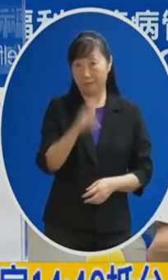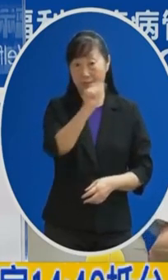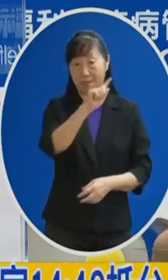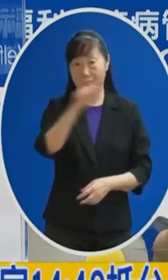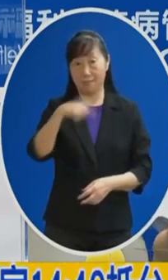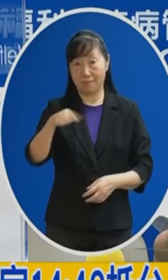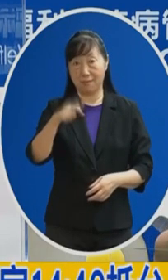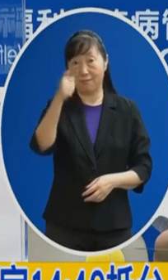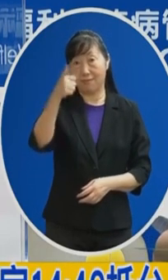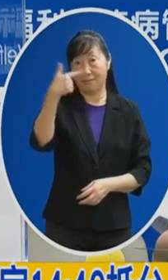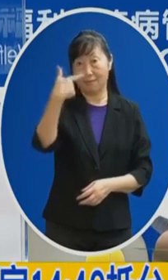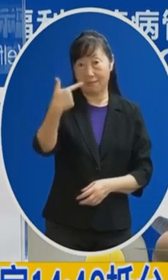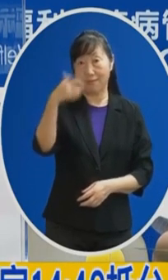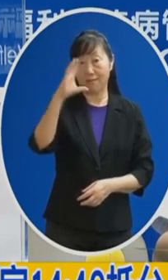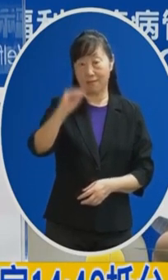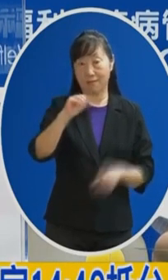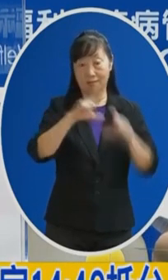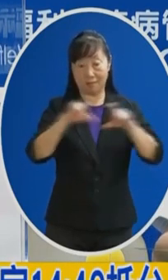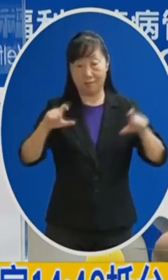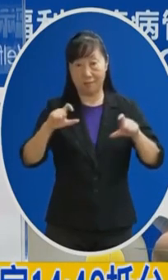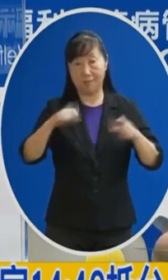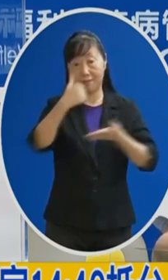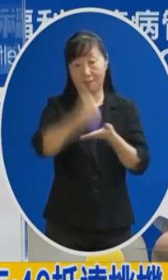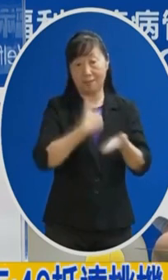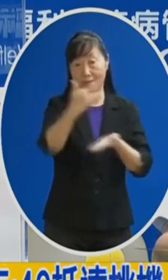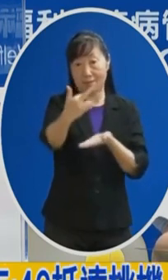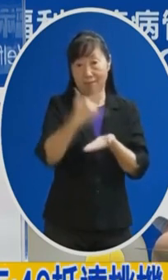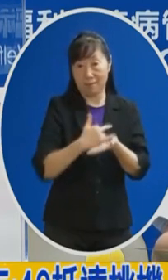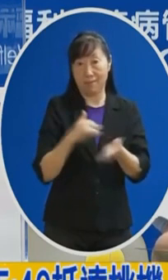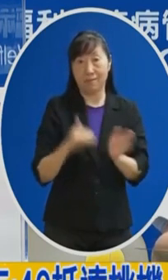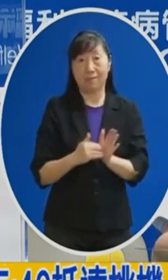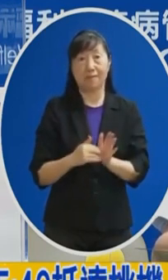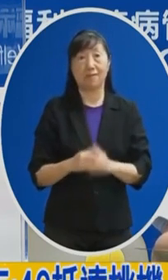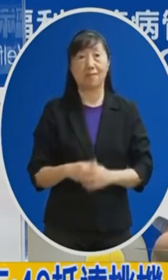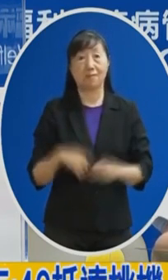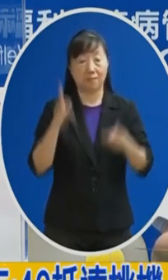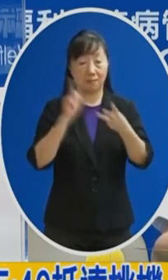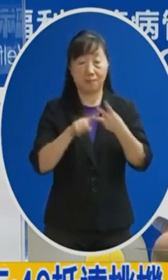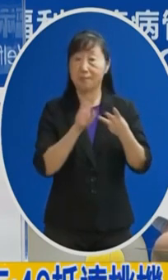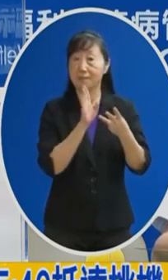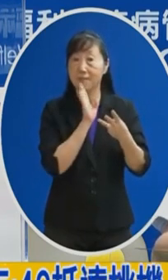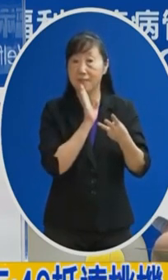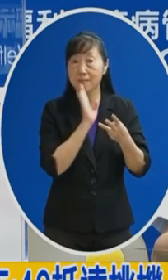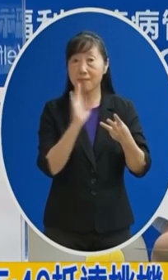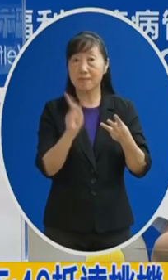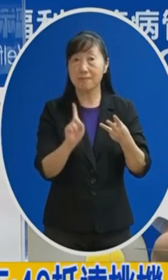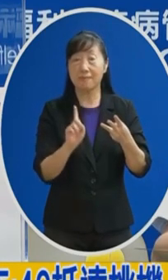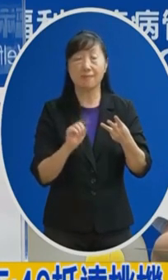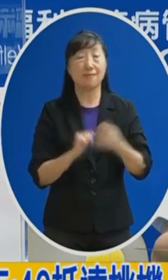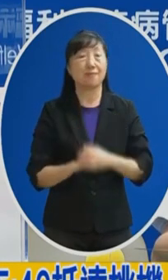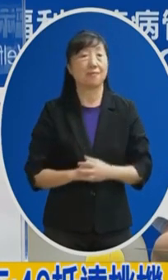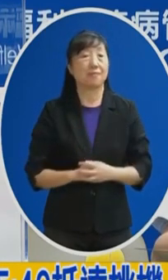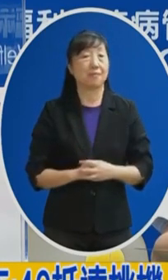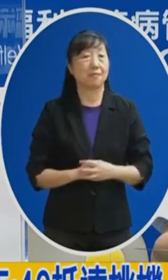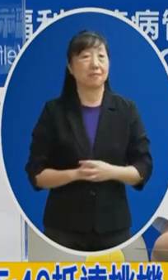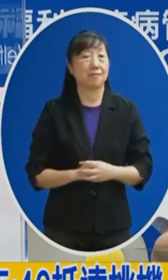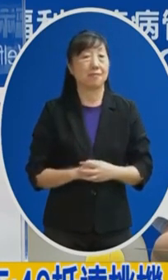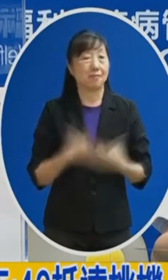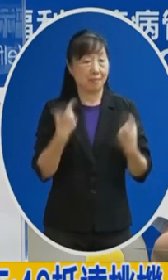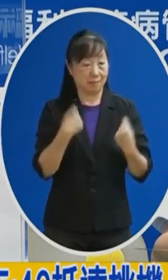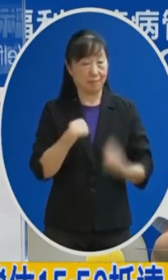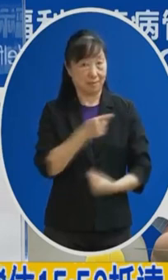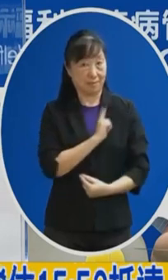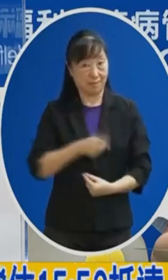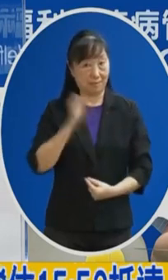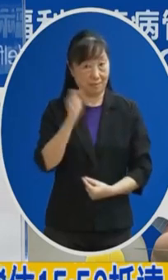D 的56万，那接续会抵达台湾。那最后抵达台湾的是一样是我们自